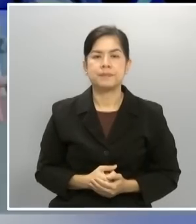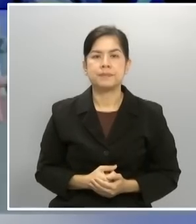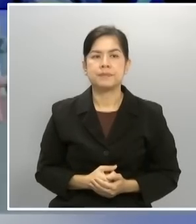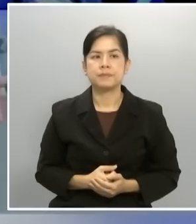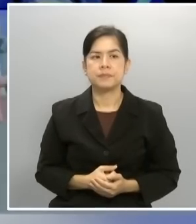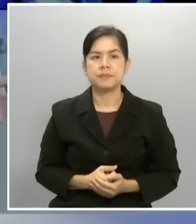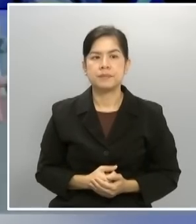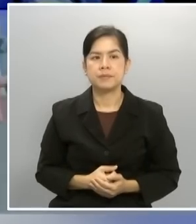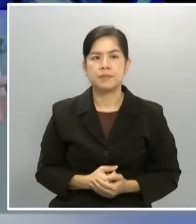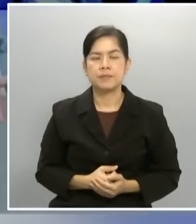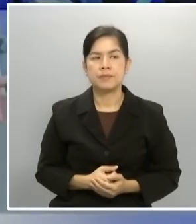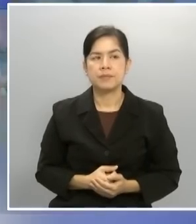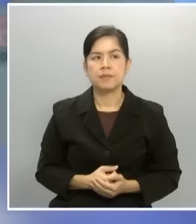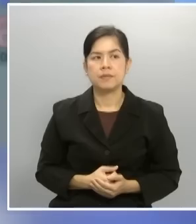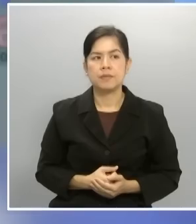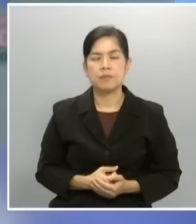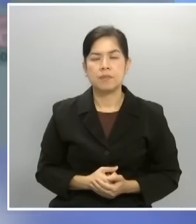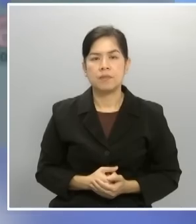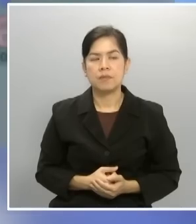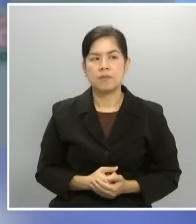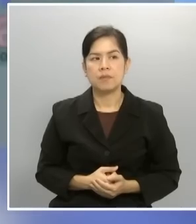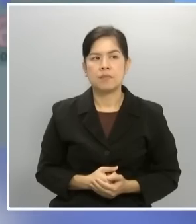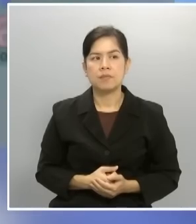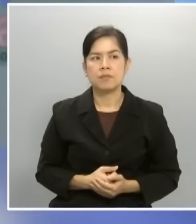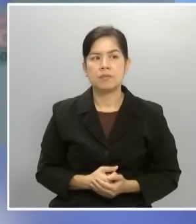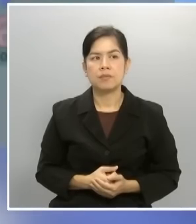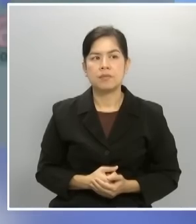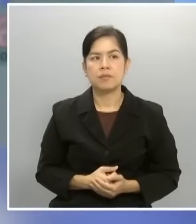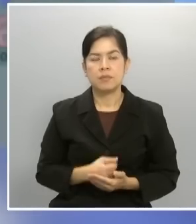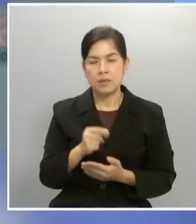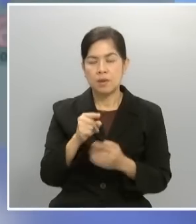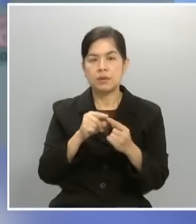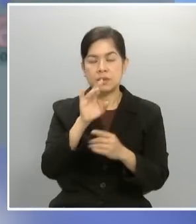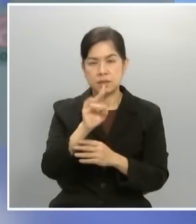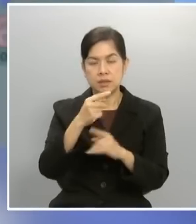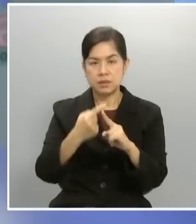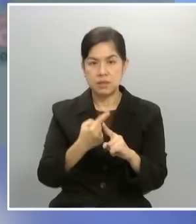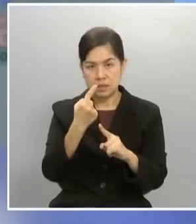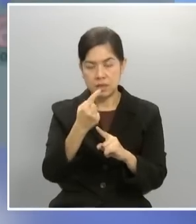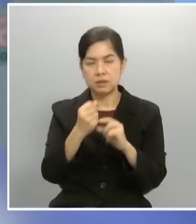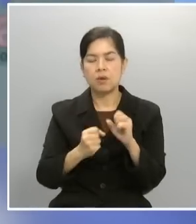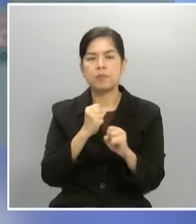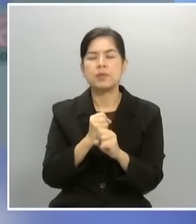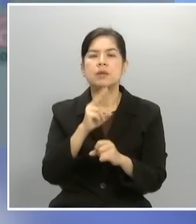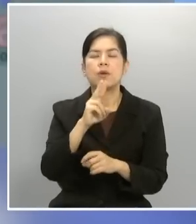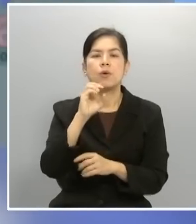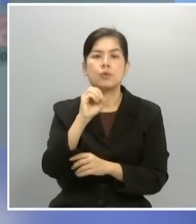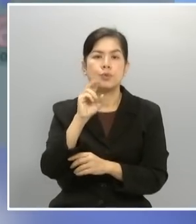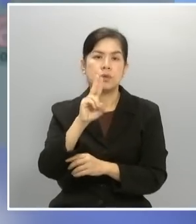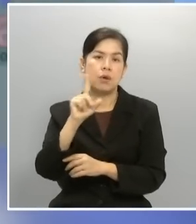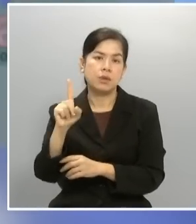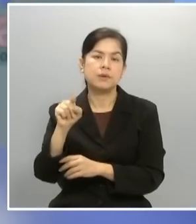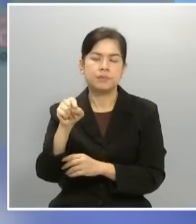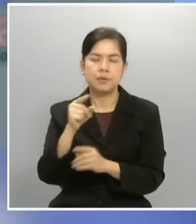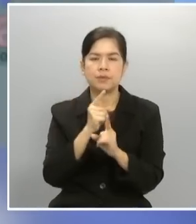ก็นี่นะฮะคุณผู้ชมครับค่ะวันที่ 7มกราคม2021โอเคครับ